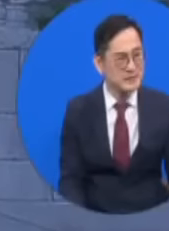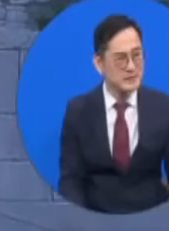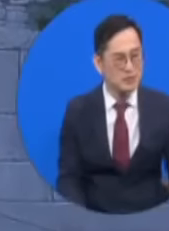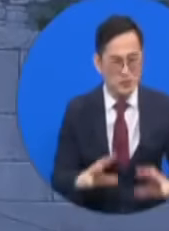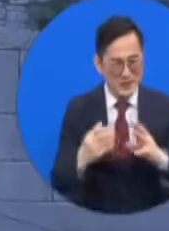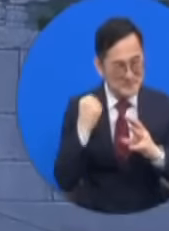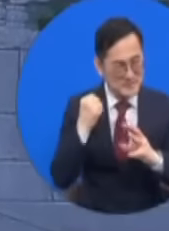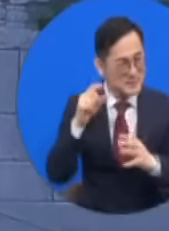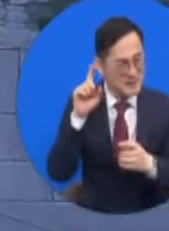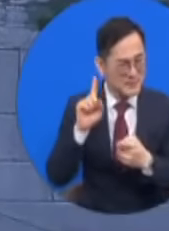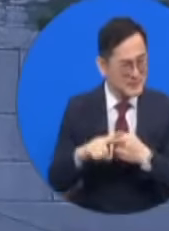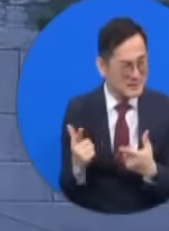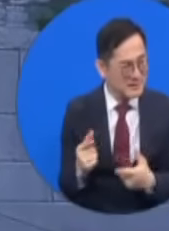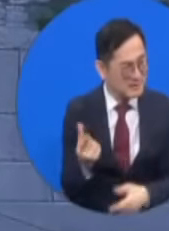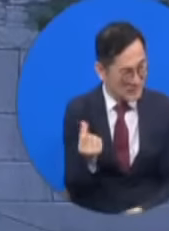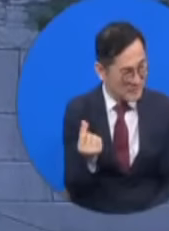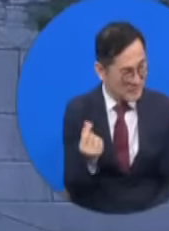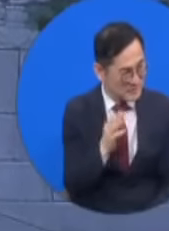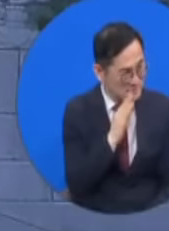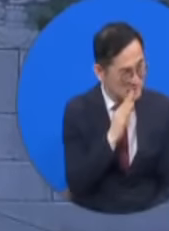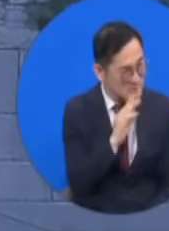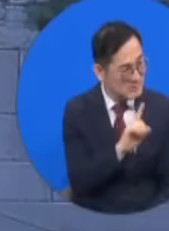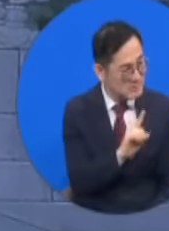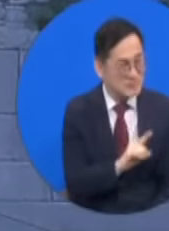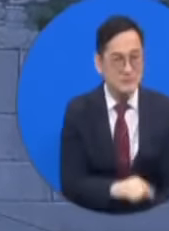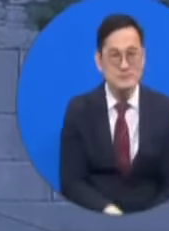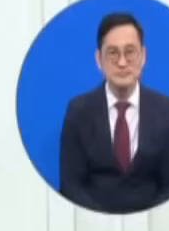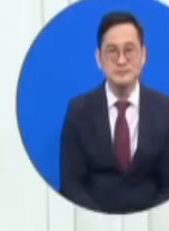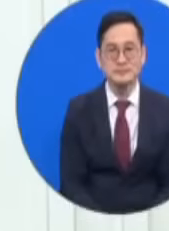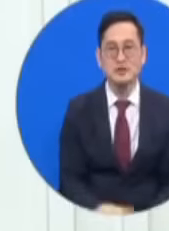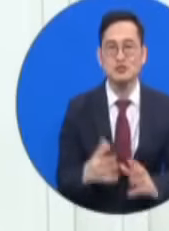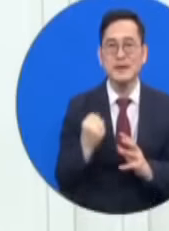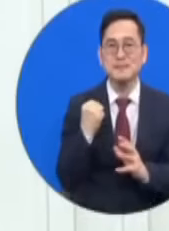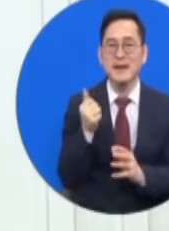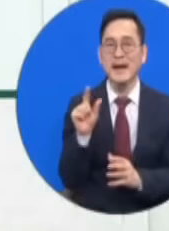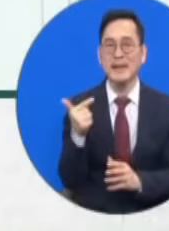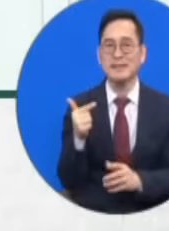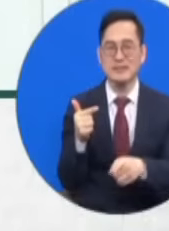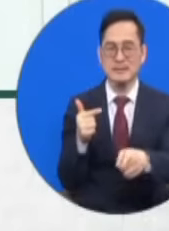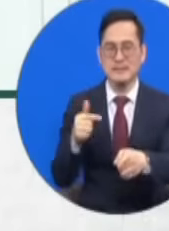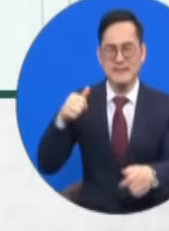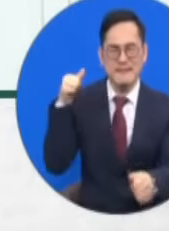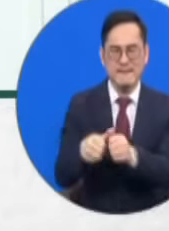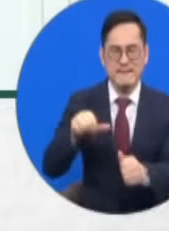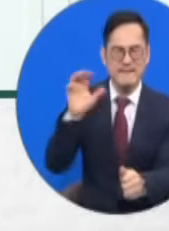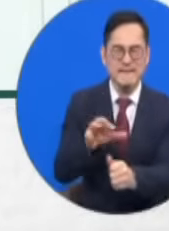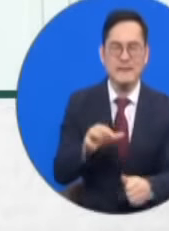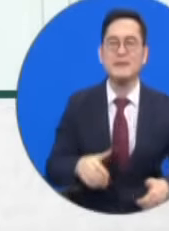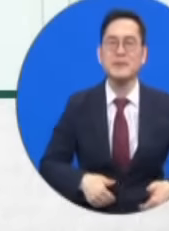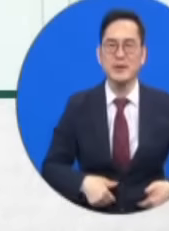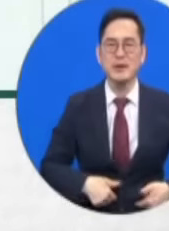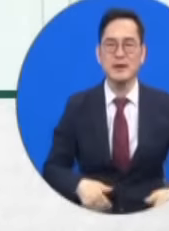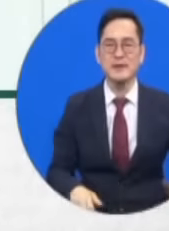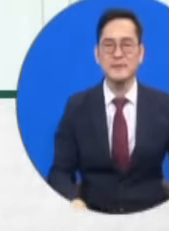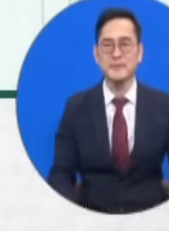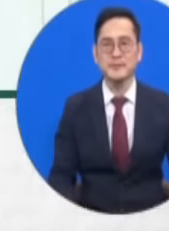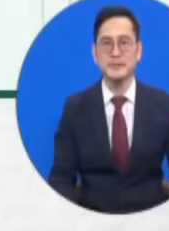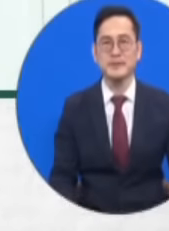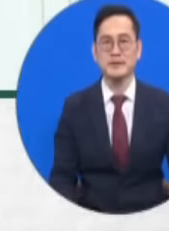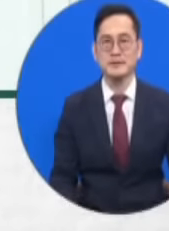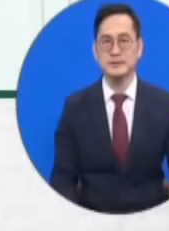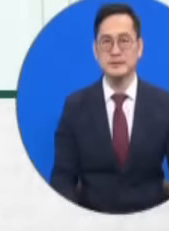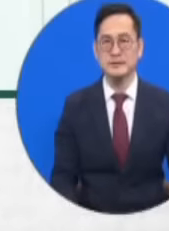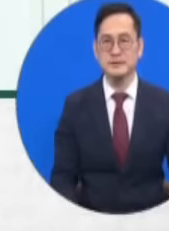정치 품격에도 어울리지 않아요. 어떻게 보십니까? 이 문제는 뭐 국민의힘 또 한동훈 위원장이 강하게 경고 조치를 조금 해야 된다고 봅니다. 예. 뭐 당연히 이제 저